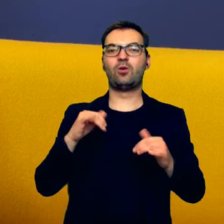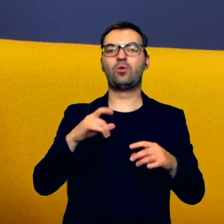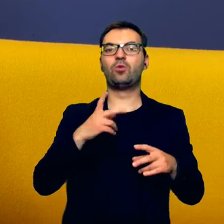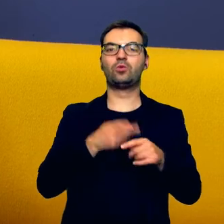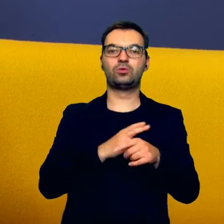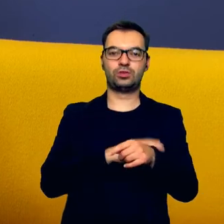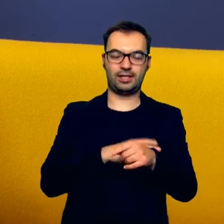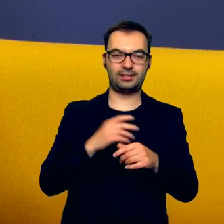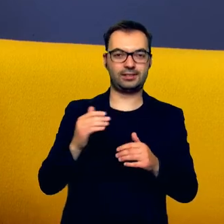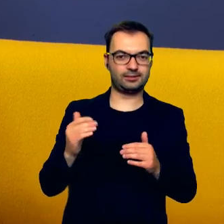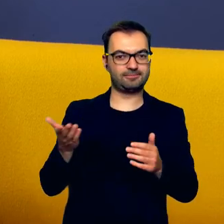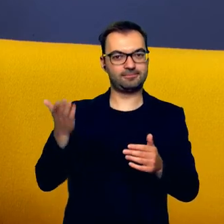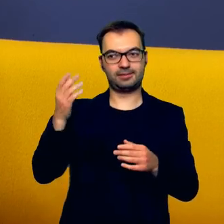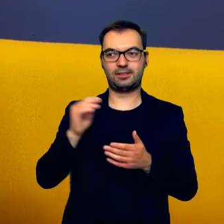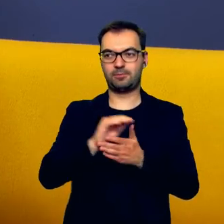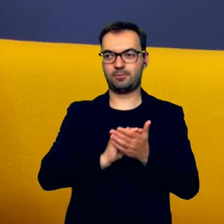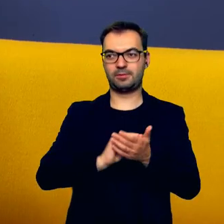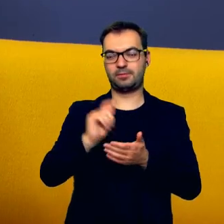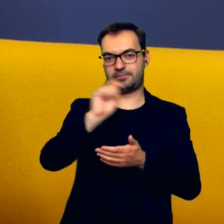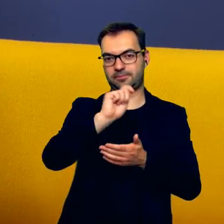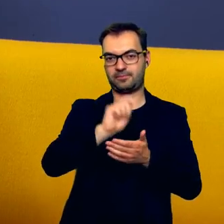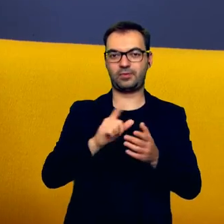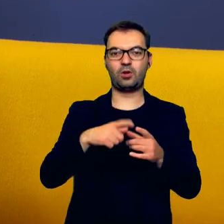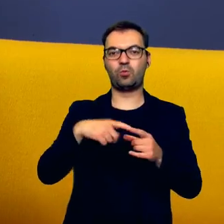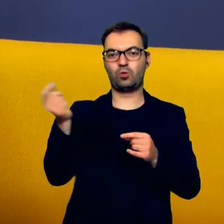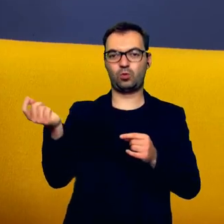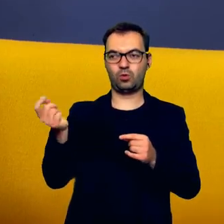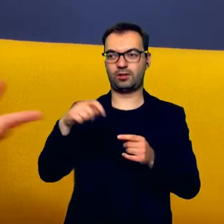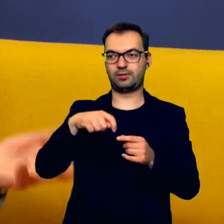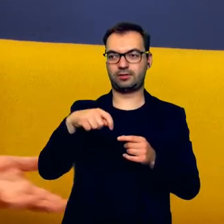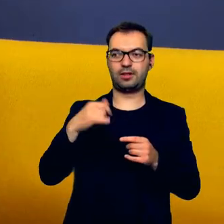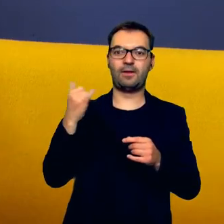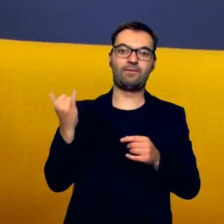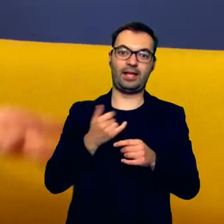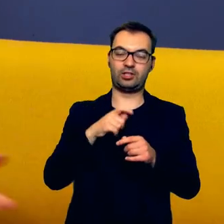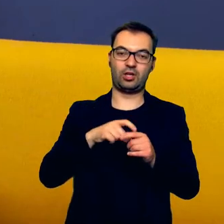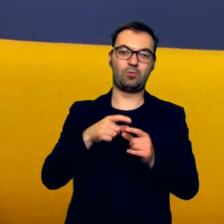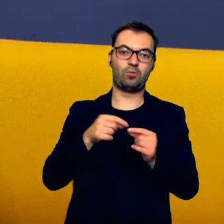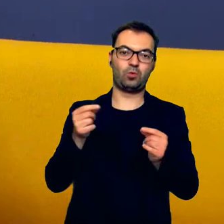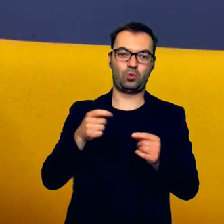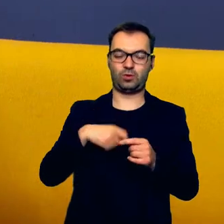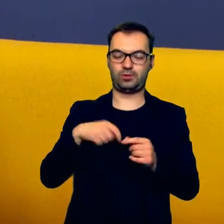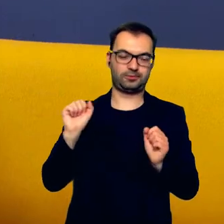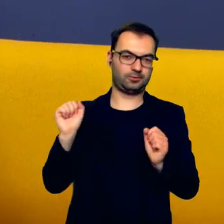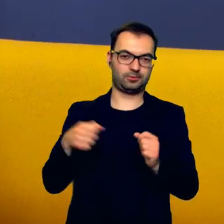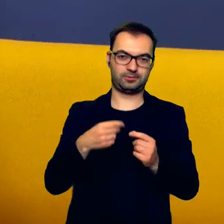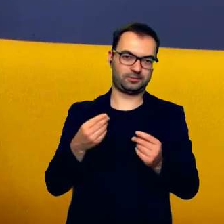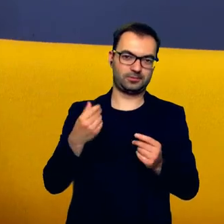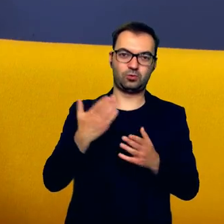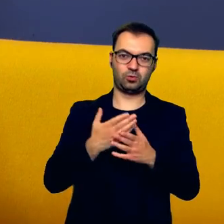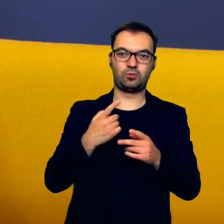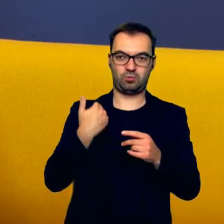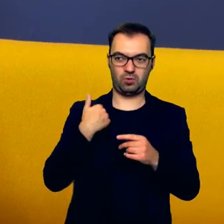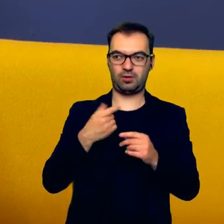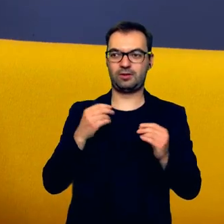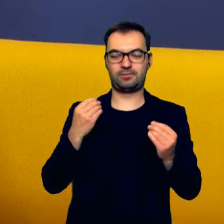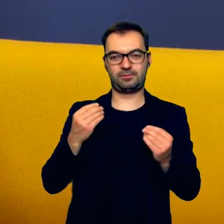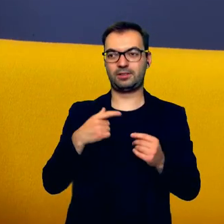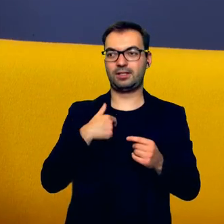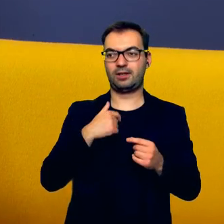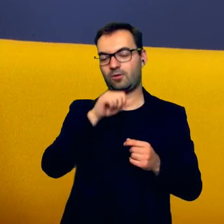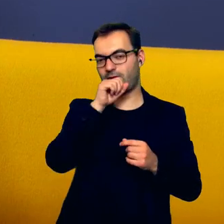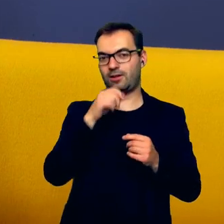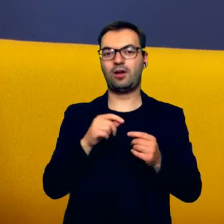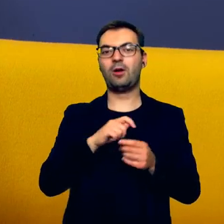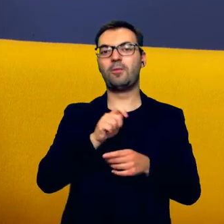czy sekretarz danego urzędnika pisał piórem i obsadką, albo piórem wiecznym, powiedzmy jakimś świetnym, które wtedy się już pojawiały, znakomite pióra wieczne. Sam